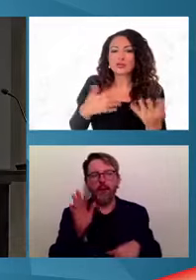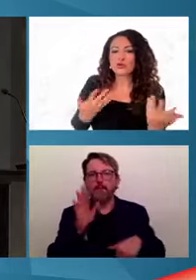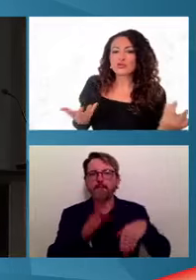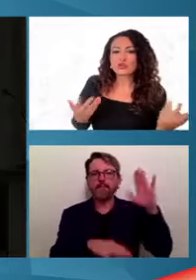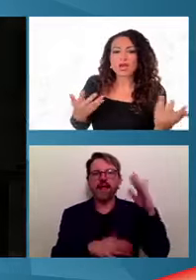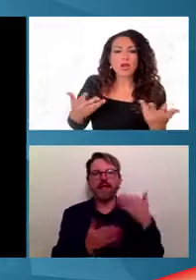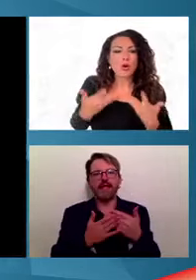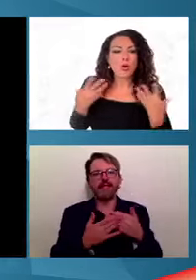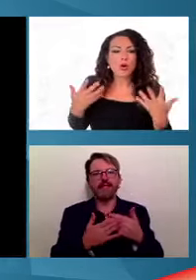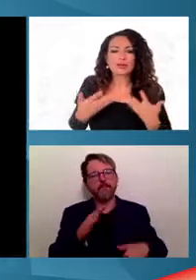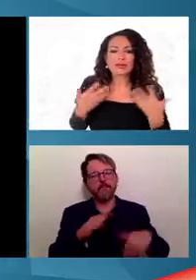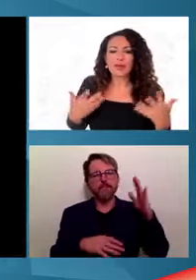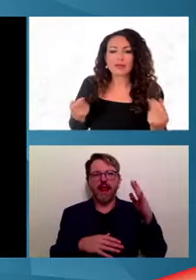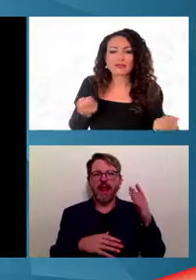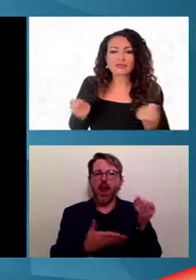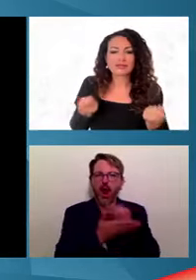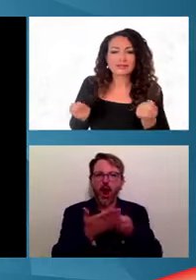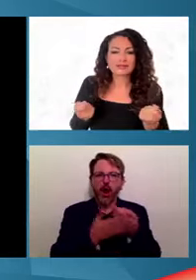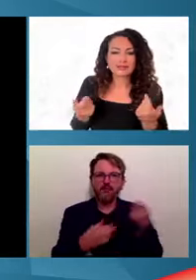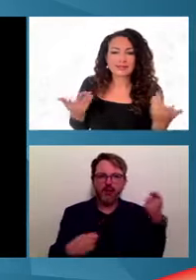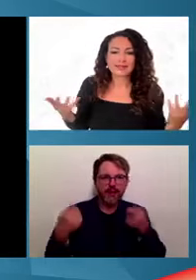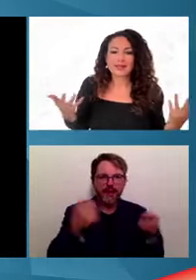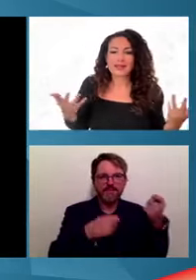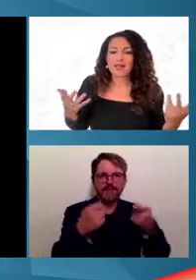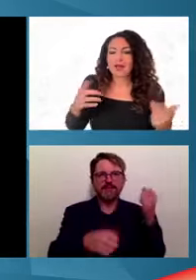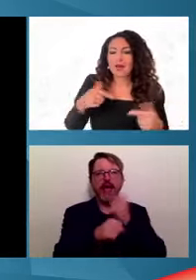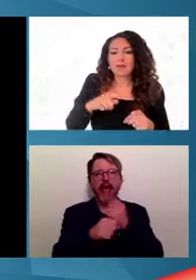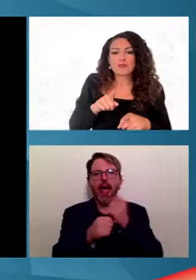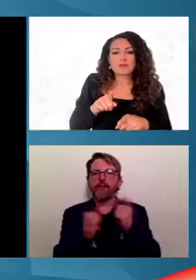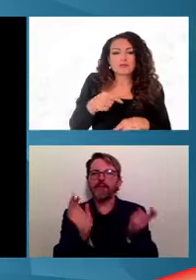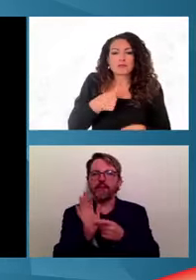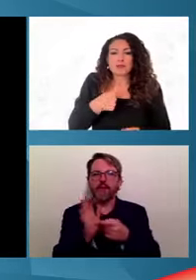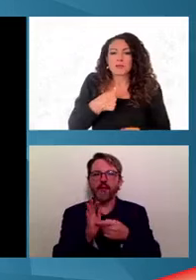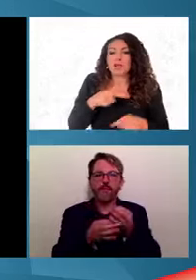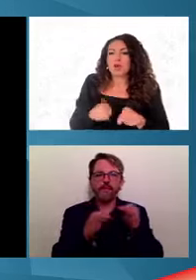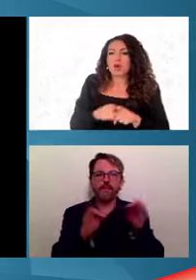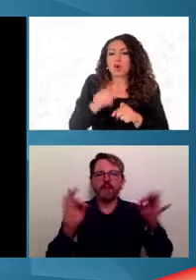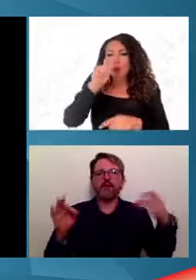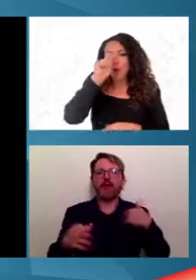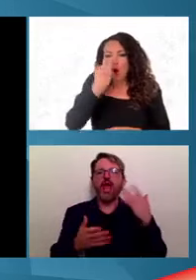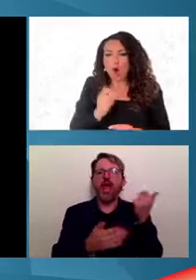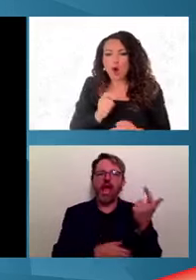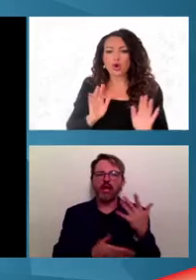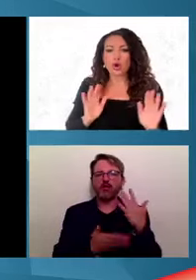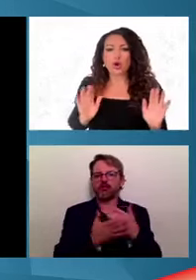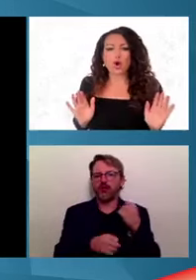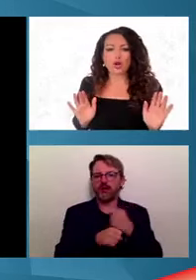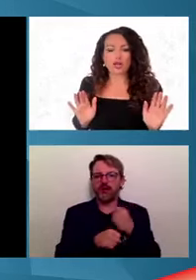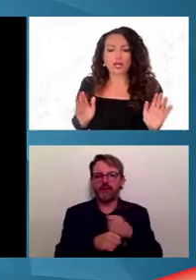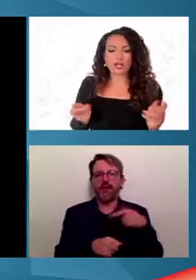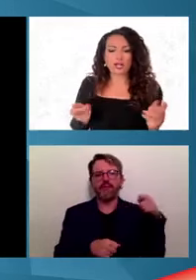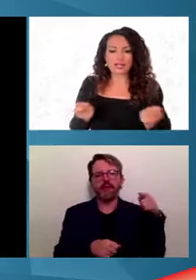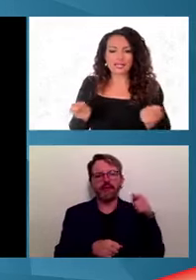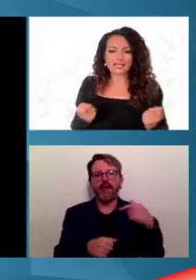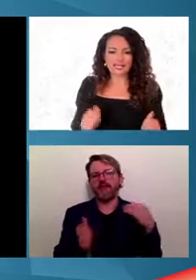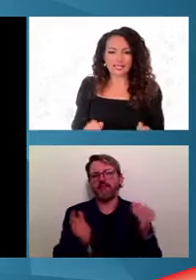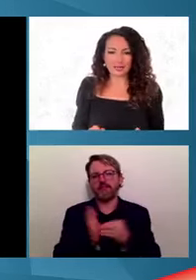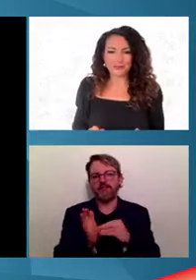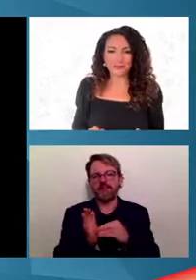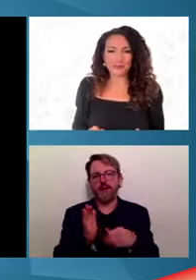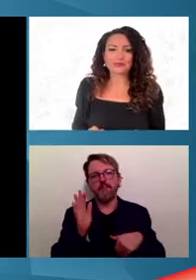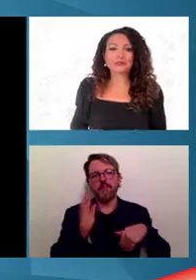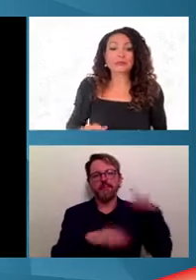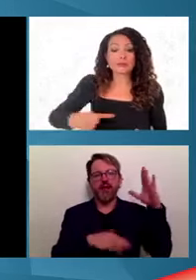Ausbildung investieren, die Arbeitsbedingungen verbessern und einiges haben wir auch hier getan. Aber auch hier natürlich brauchen wir